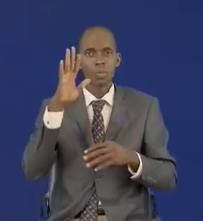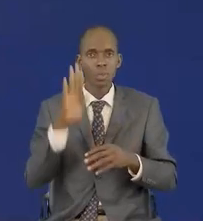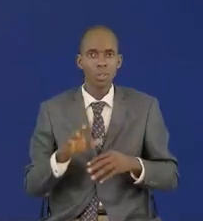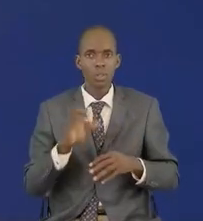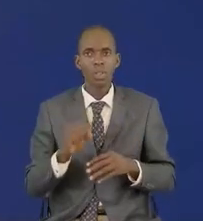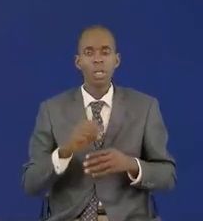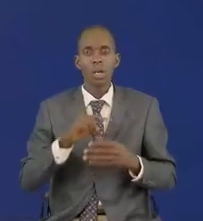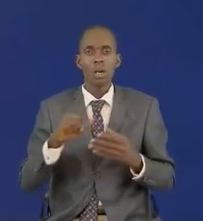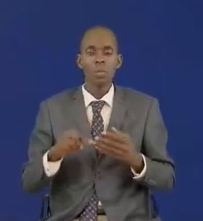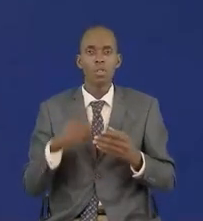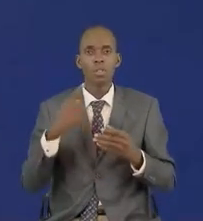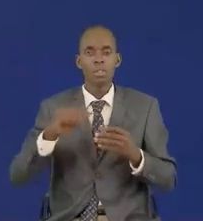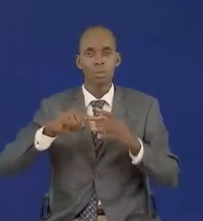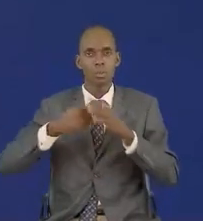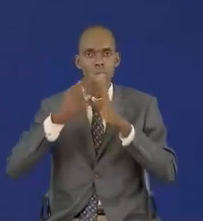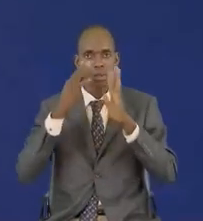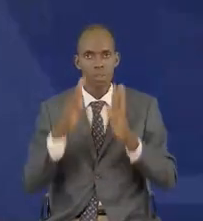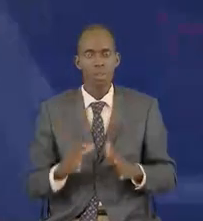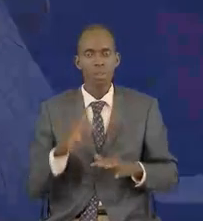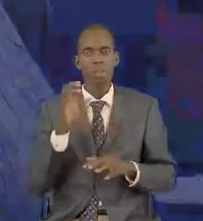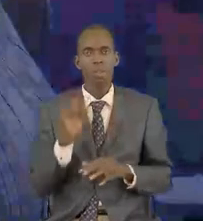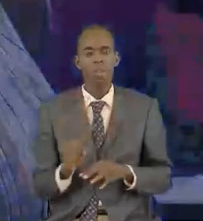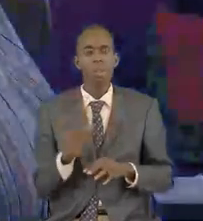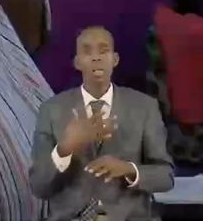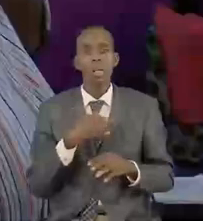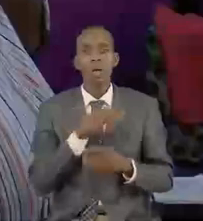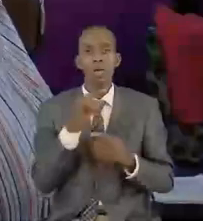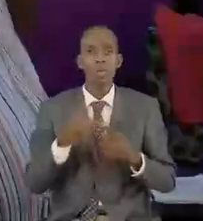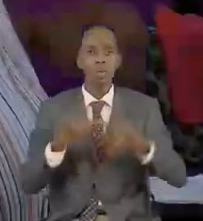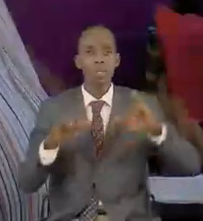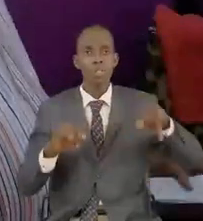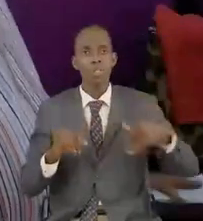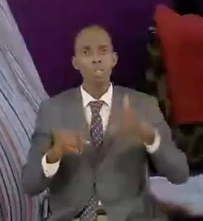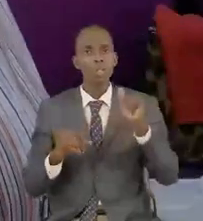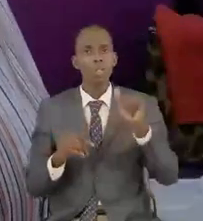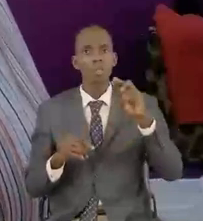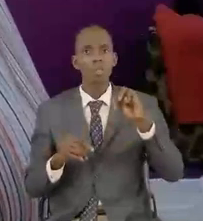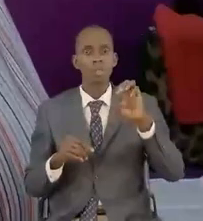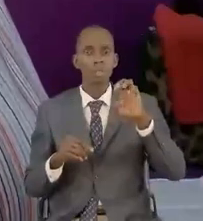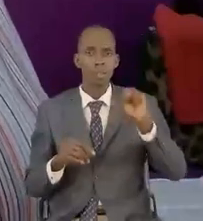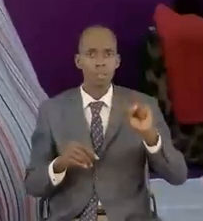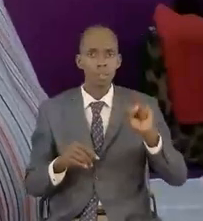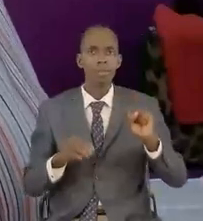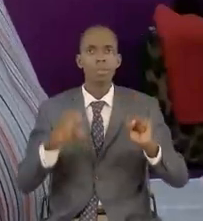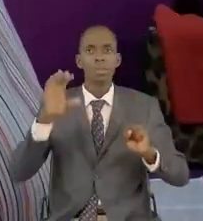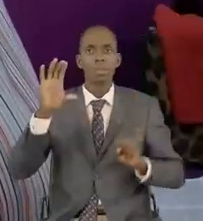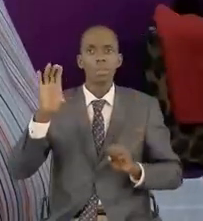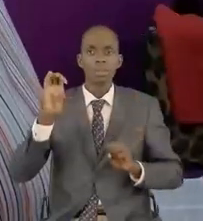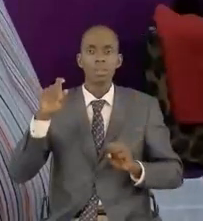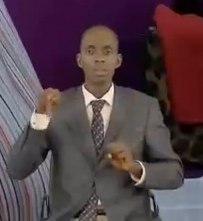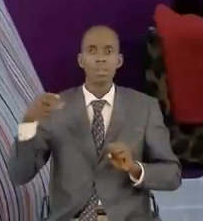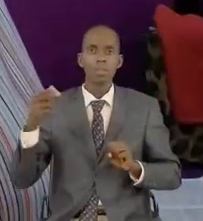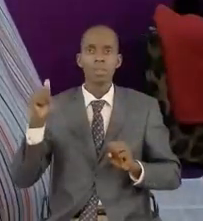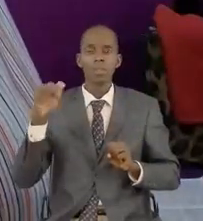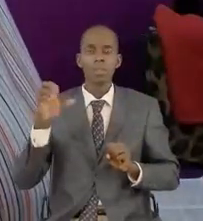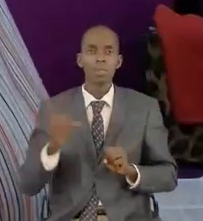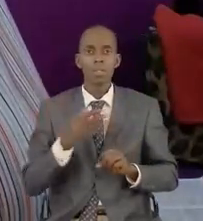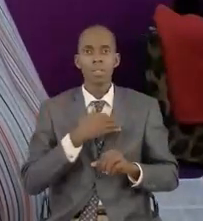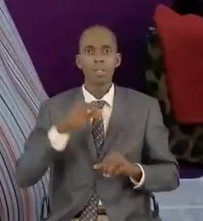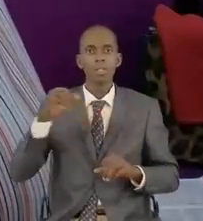colonnes les pionniers les pionniers ayant reconnu la grâce qui m'avait été